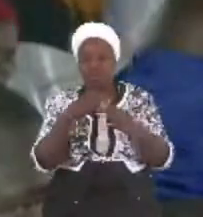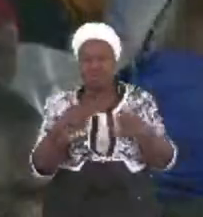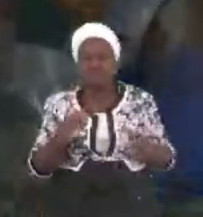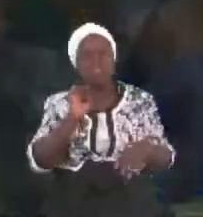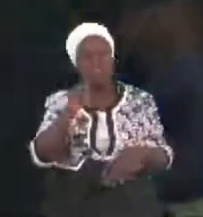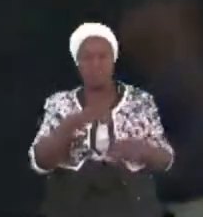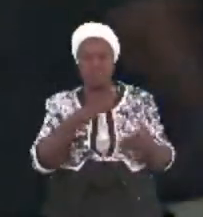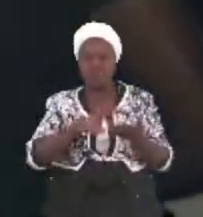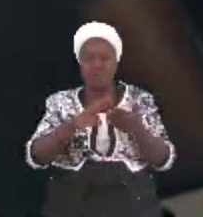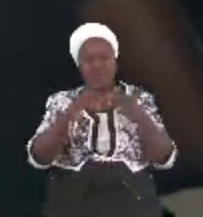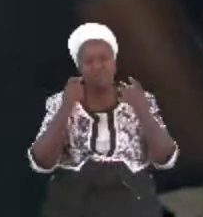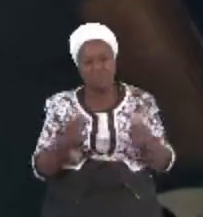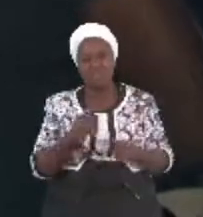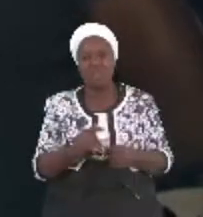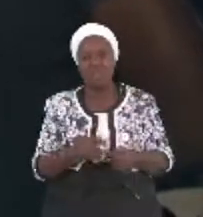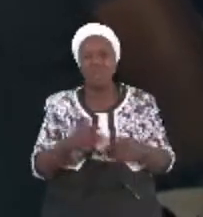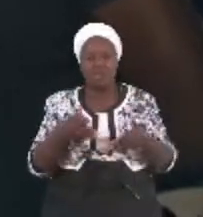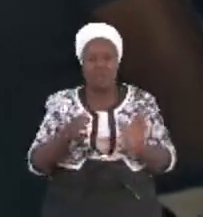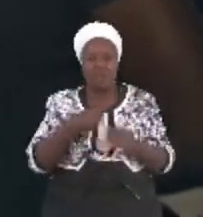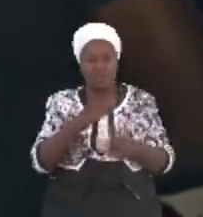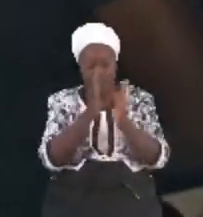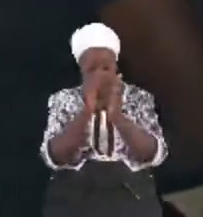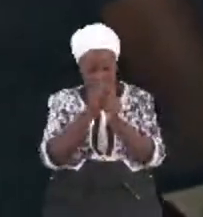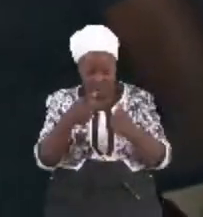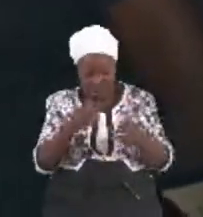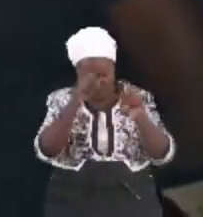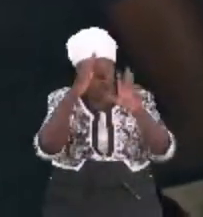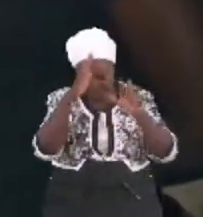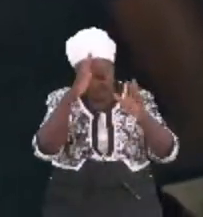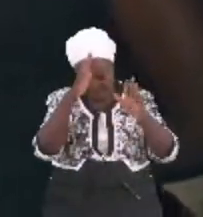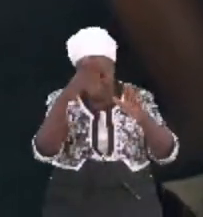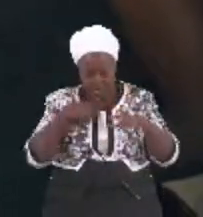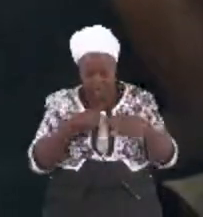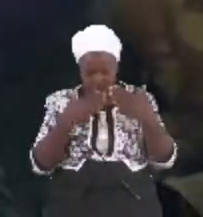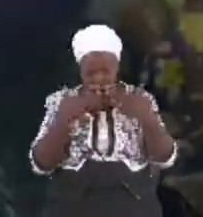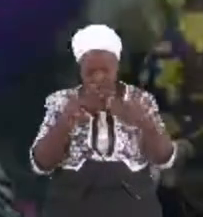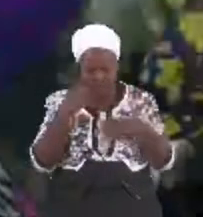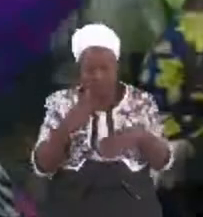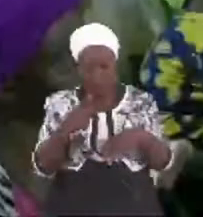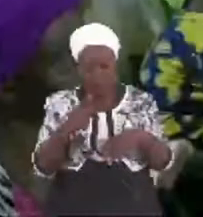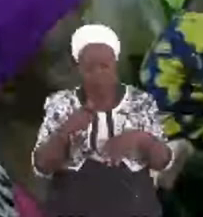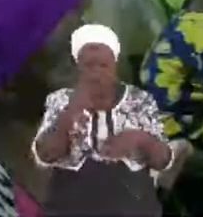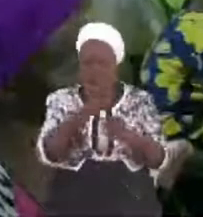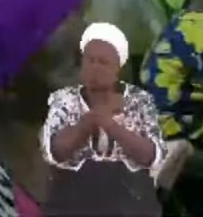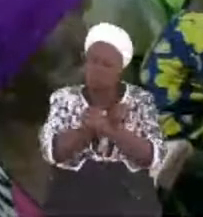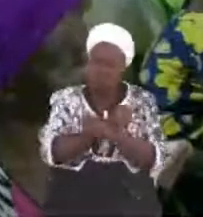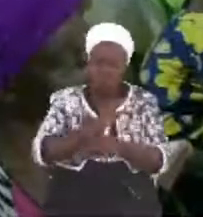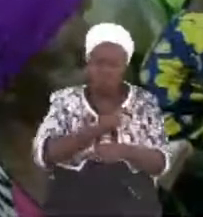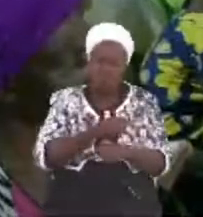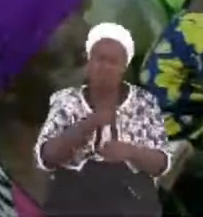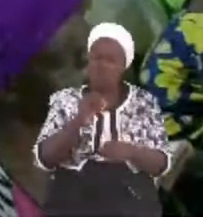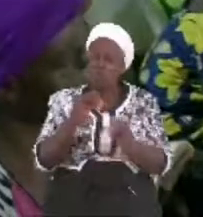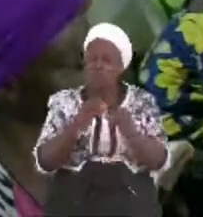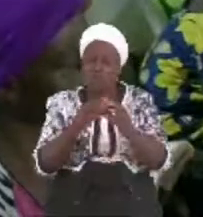Reçois-moi, pardonne-moi, il va te pardonner. Je vais prier avec toi maintenant, Père. Nous te remercions. Tu nous as tellement